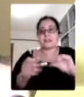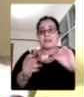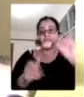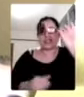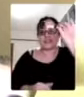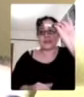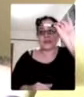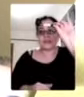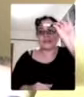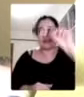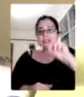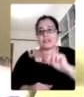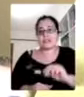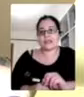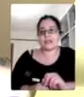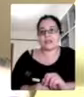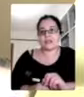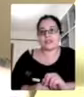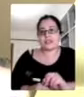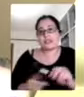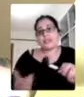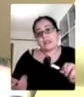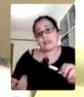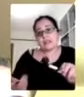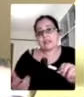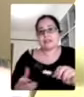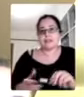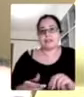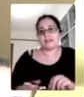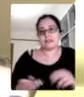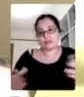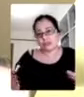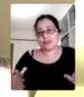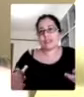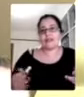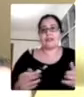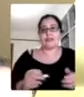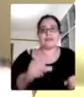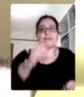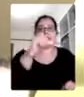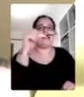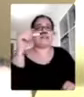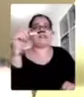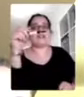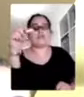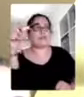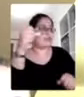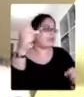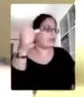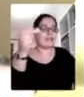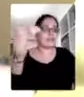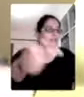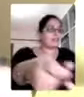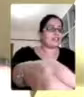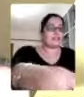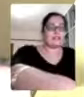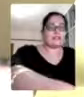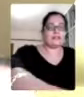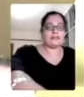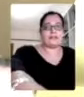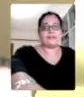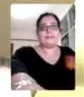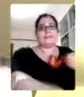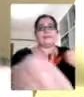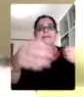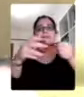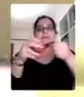yapmıştı. Gidip kısacık pipo alıp filtresiz içmeye kalkmıştı. O daha zor Sonu iyi olur. olmuyor. Evet, daha zor oluyor. Ay, kafa Metal karıştı.